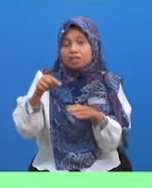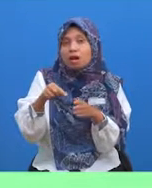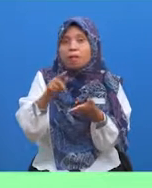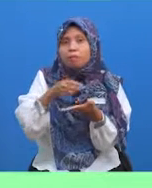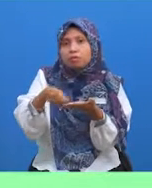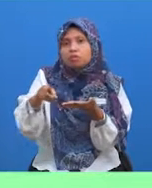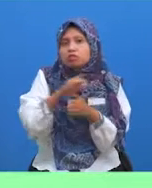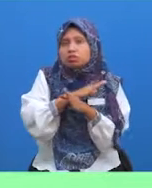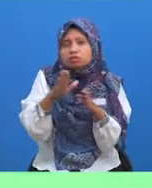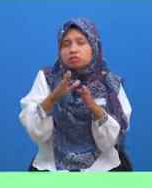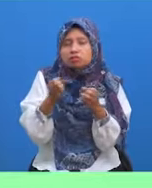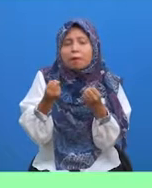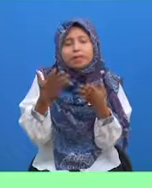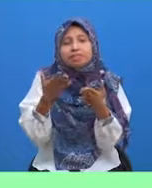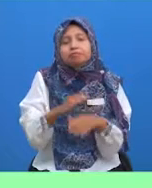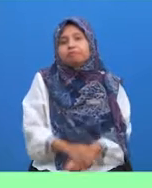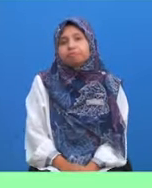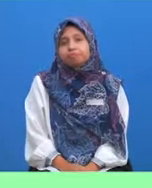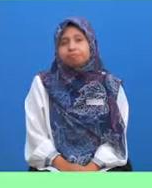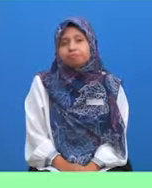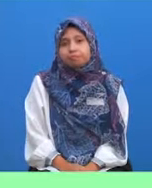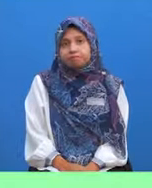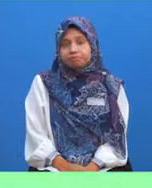daripada pemain pengiwa